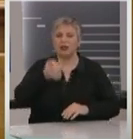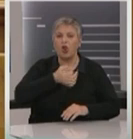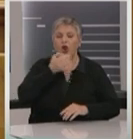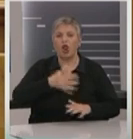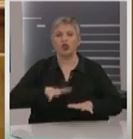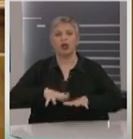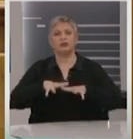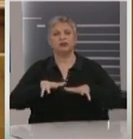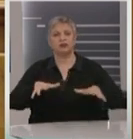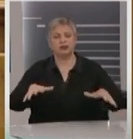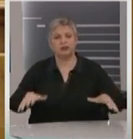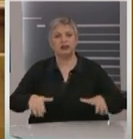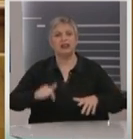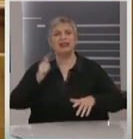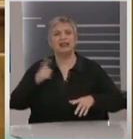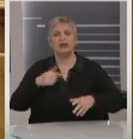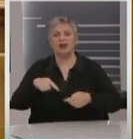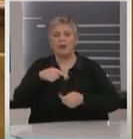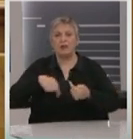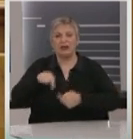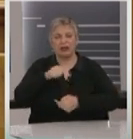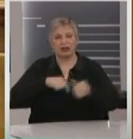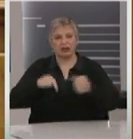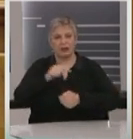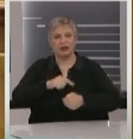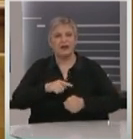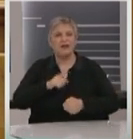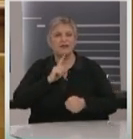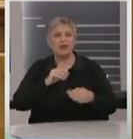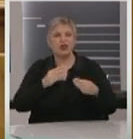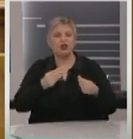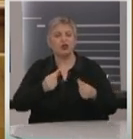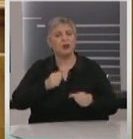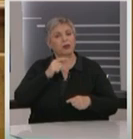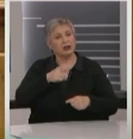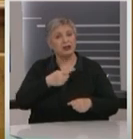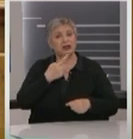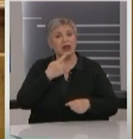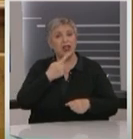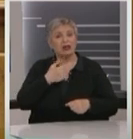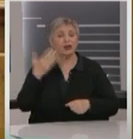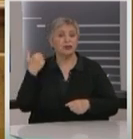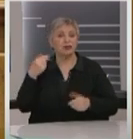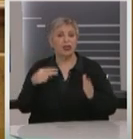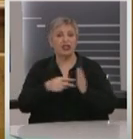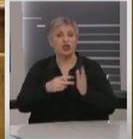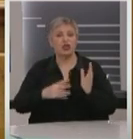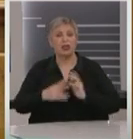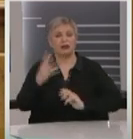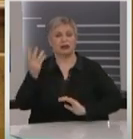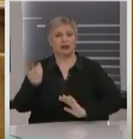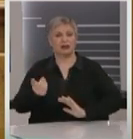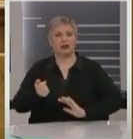εσωτερικής κατανάλωσης, όπως αυτά που λέγατε εσείς το 2014, αλλά είναι πλέον κοινός τόπος για τις αγορές, τους